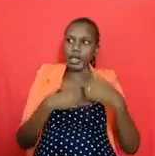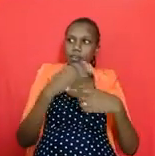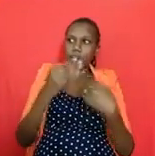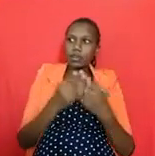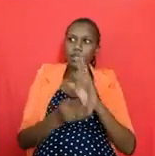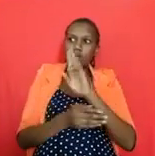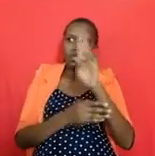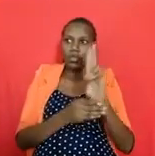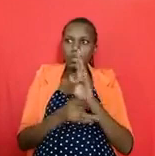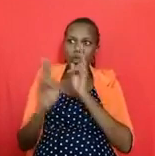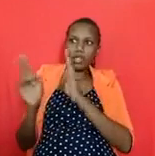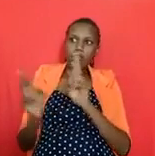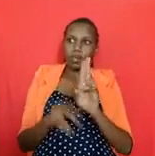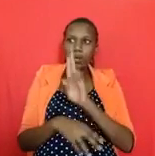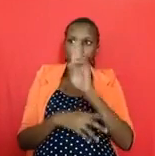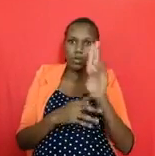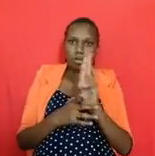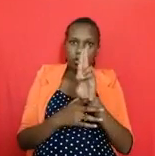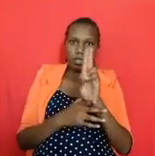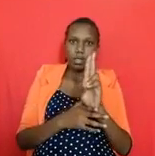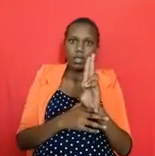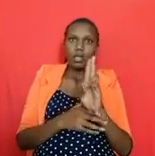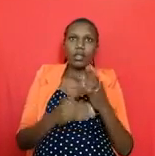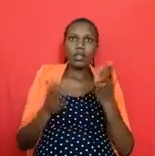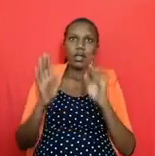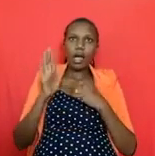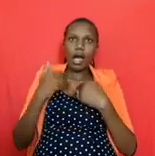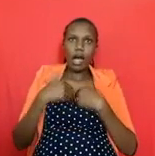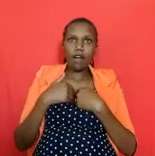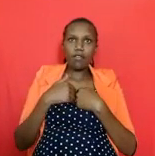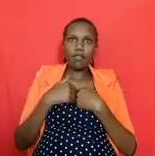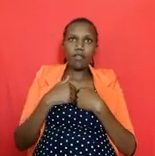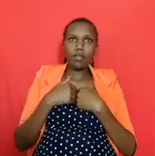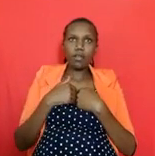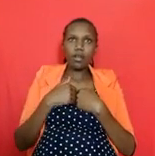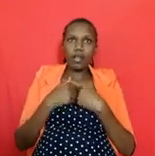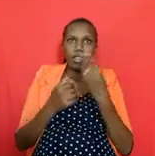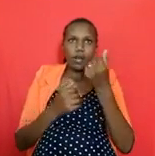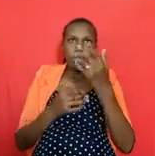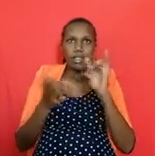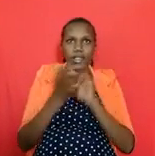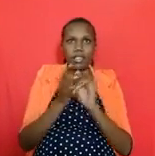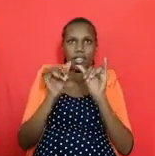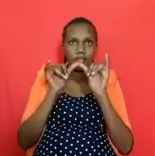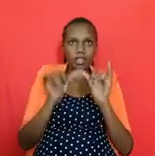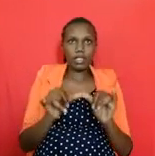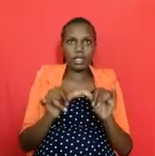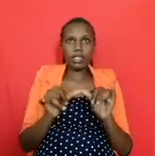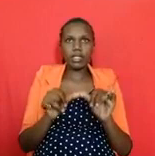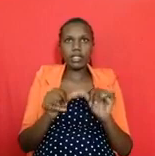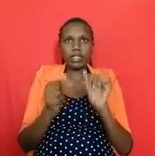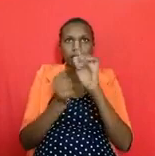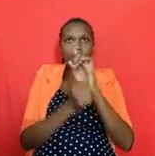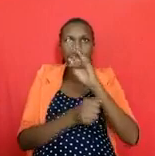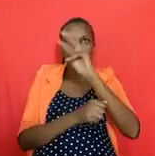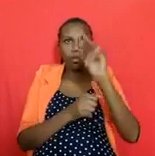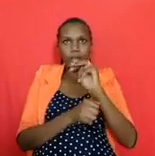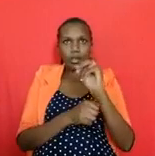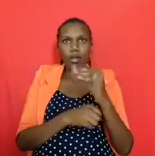mahuthiro ma kawaida muratigarire na besa besa iria ciatiganire kana surplus milioni 11